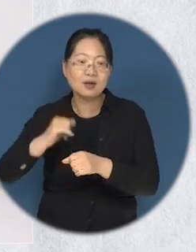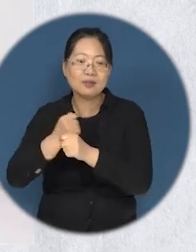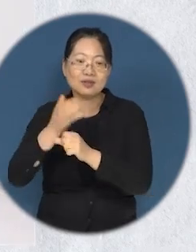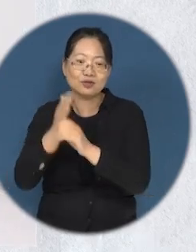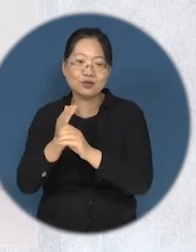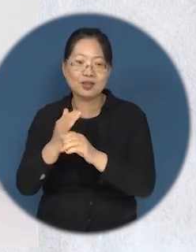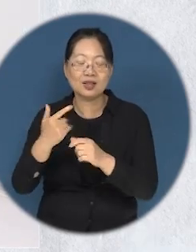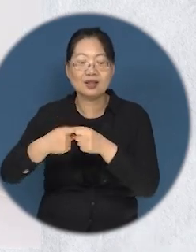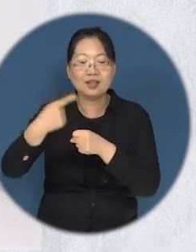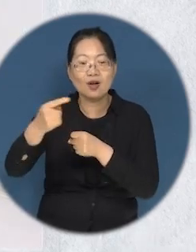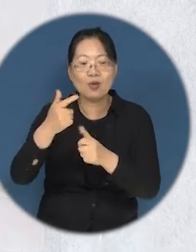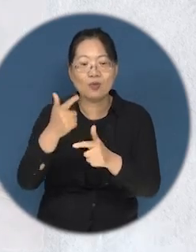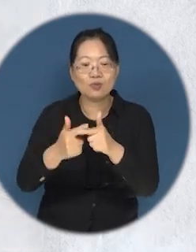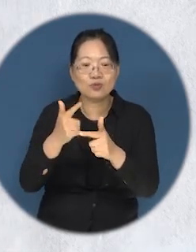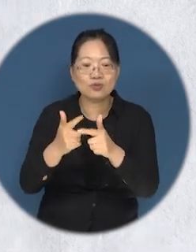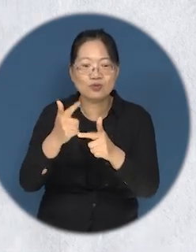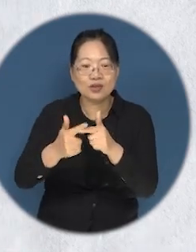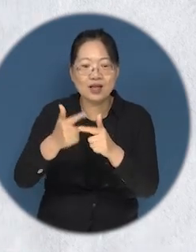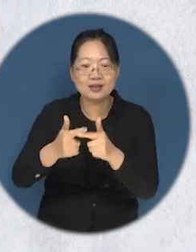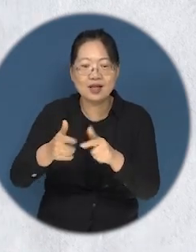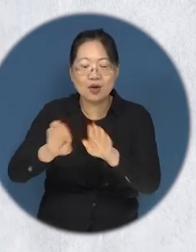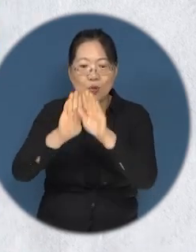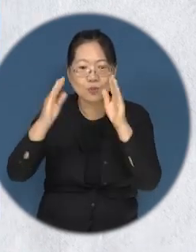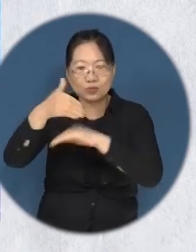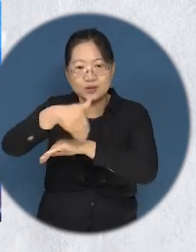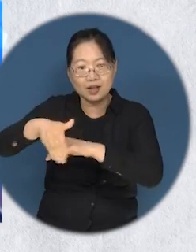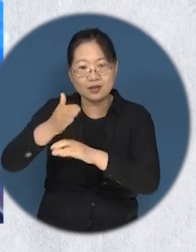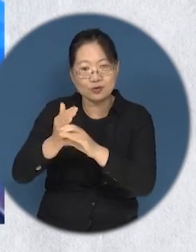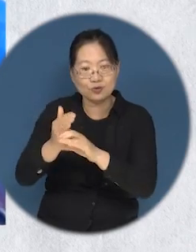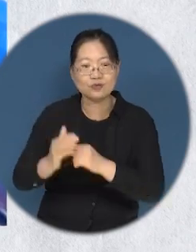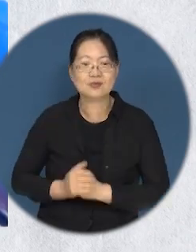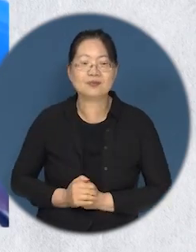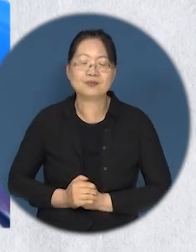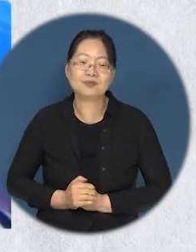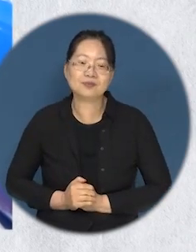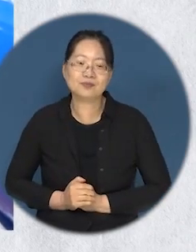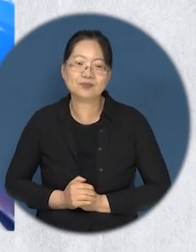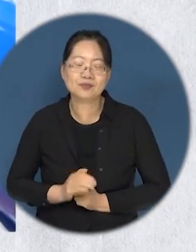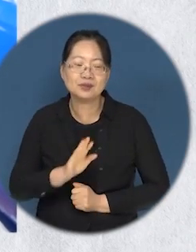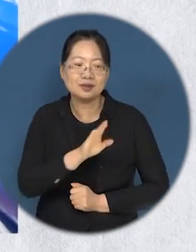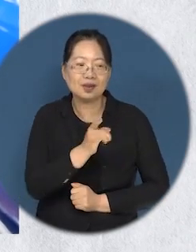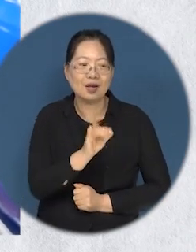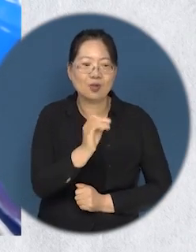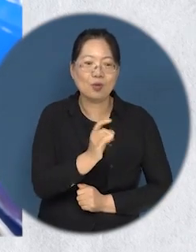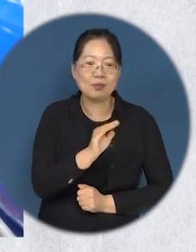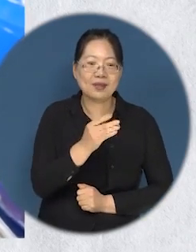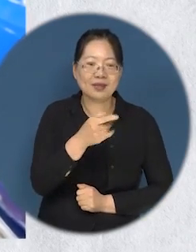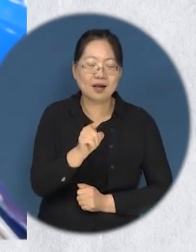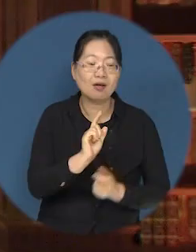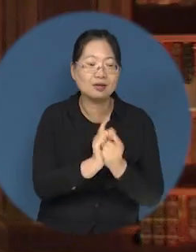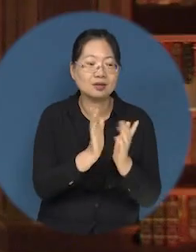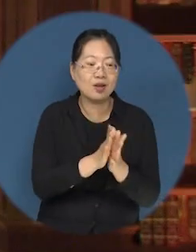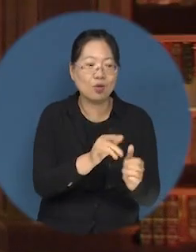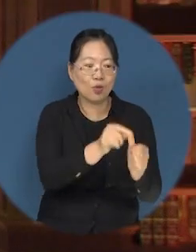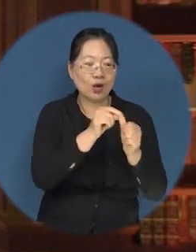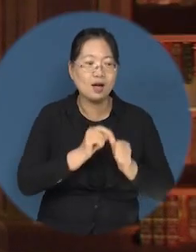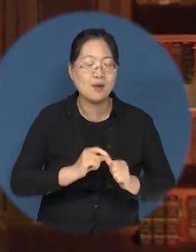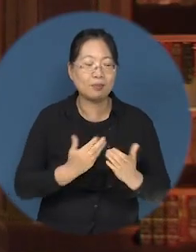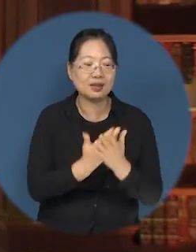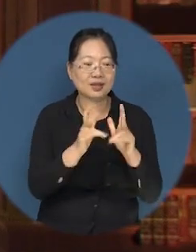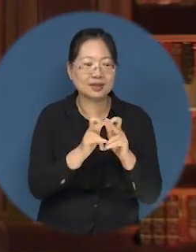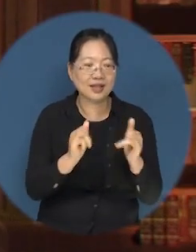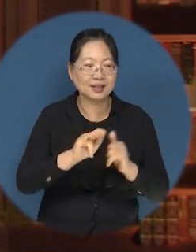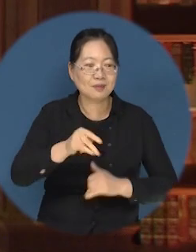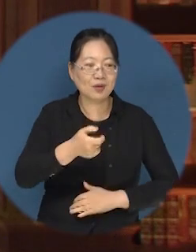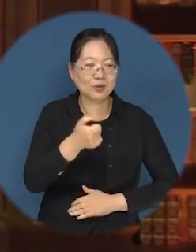만들고 있고 예. 내년에는 부산에 오픈을 할 예정입니다. 그러면 이 배우베터가 직접 고용한 발달장애인들은